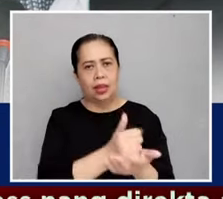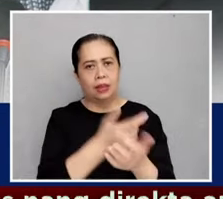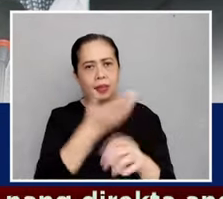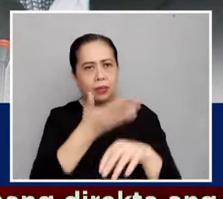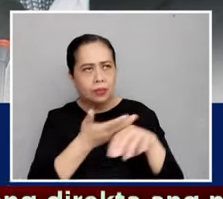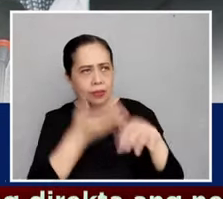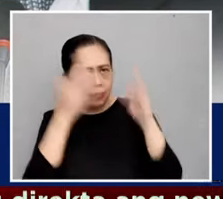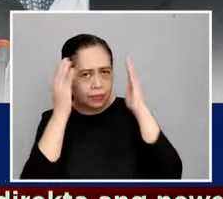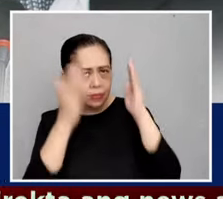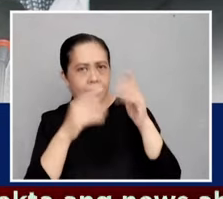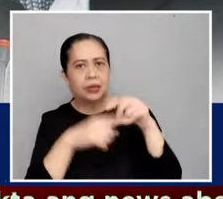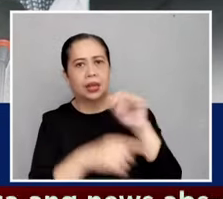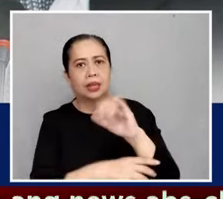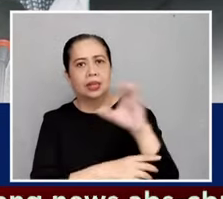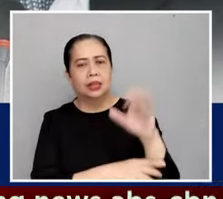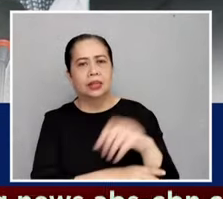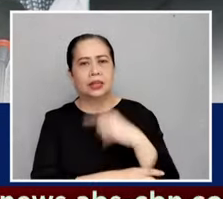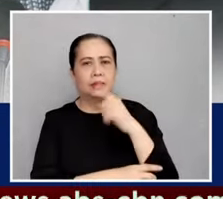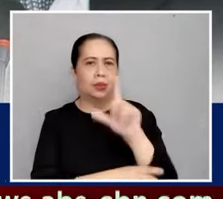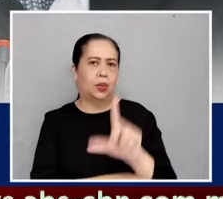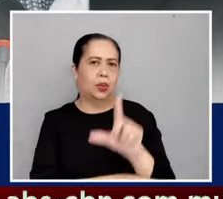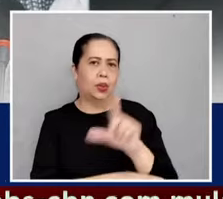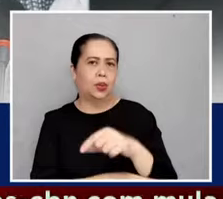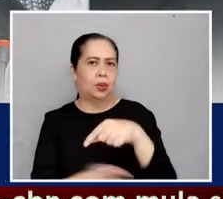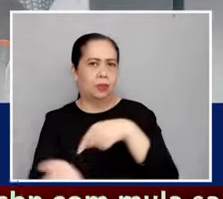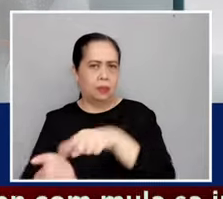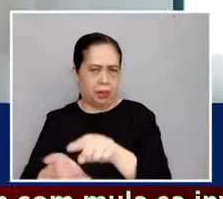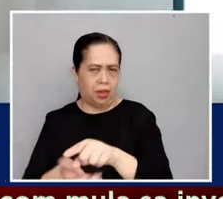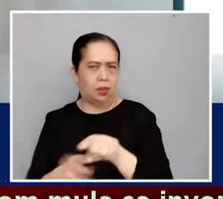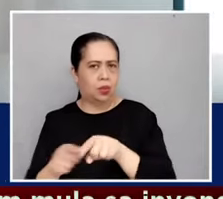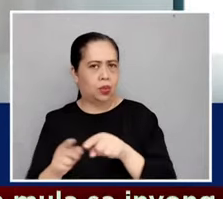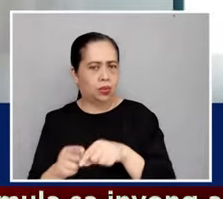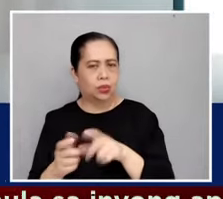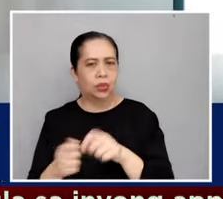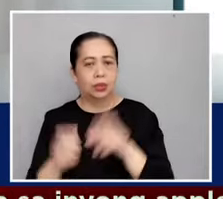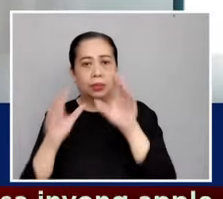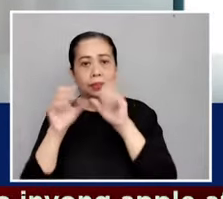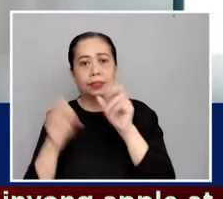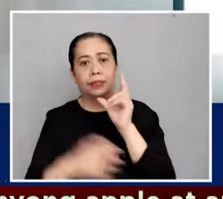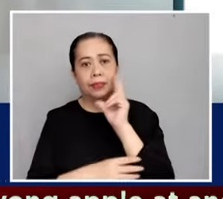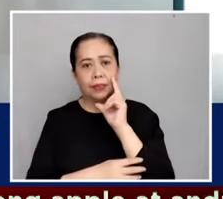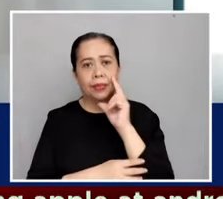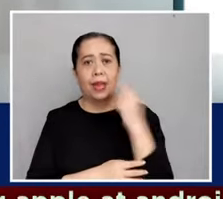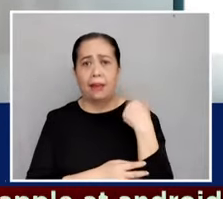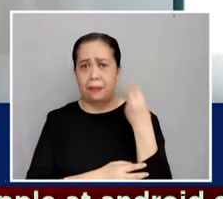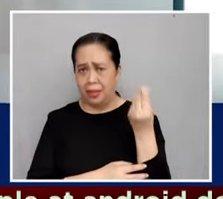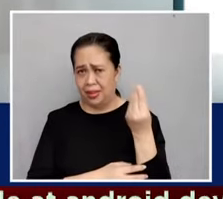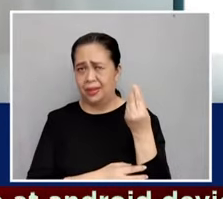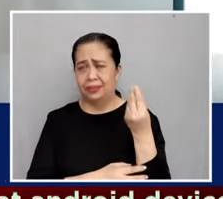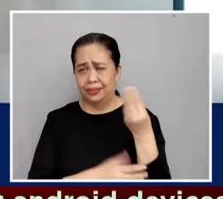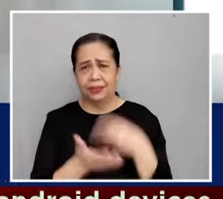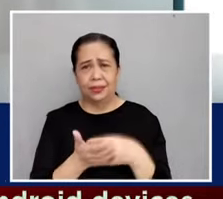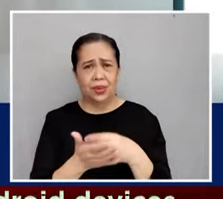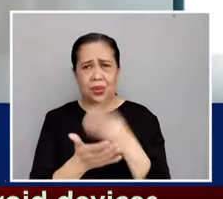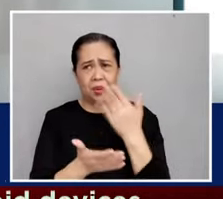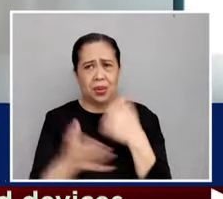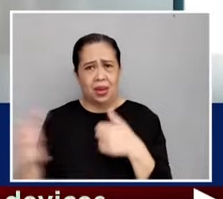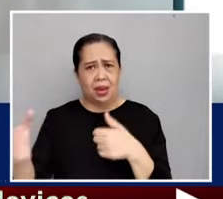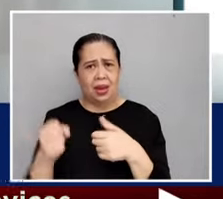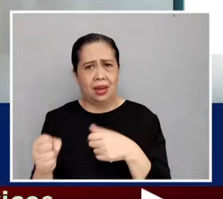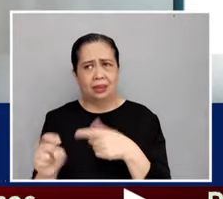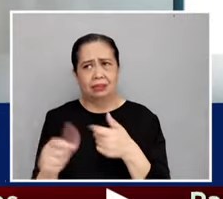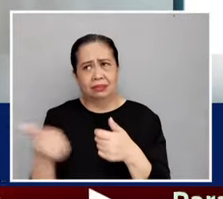ICC. Mababa lang din anya ang bayad. President Duterte has money, I would say. So why hire somebody